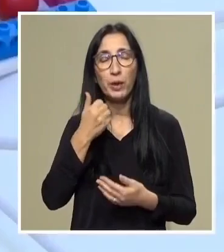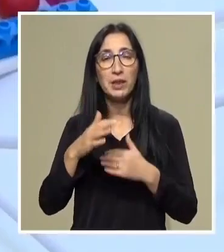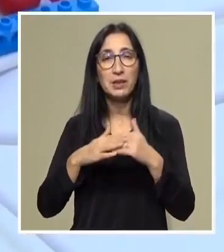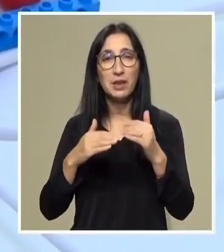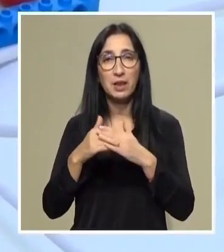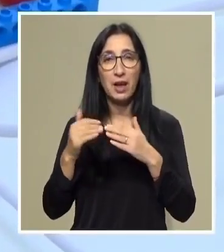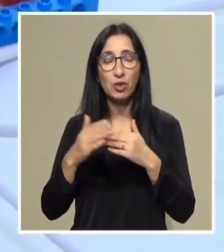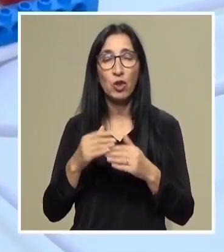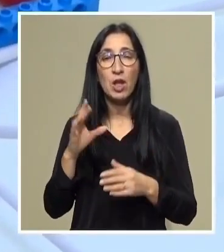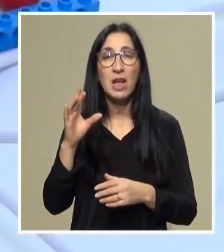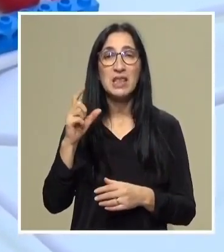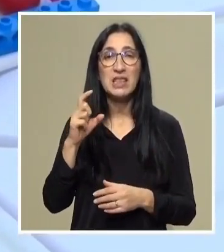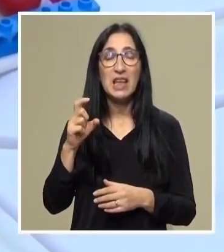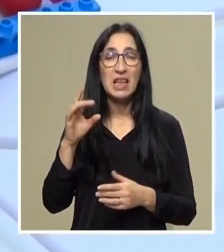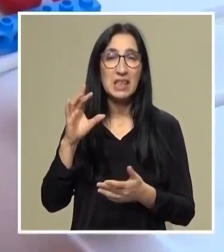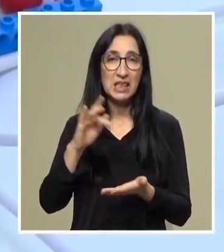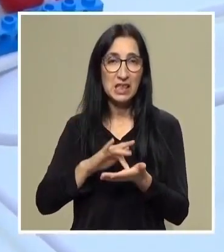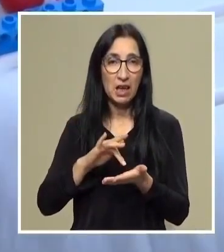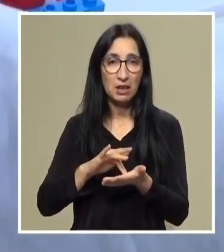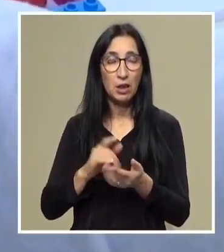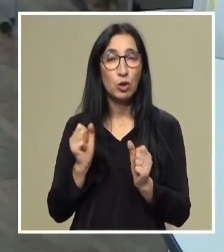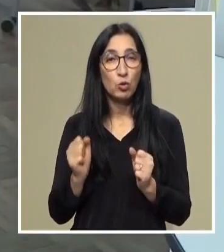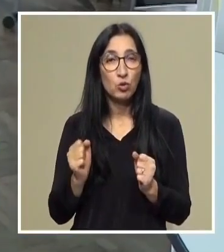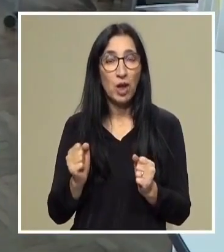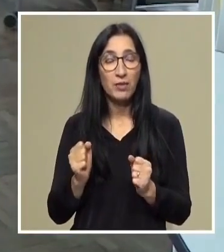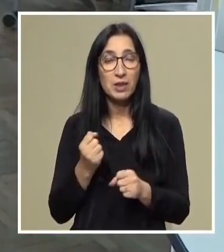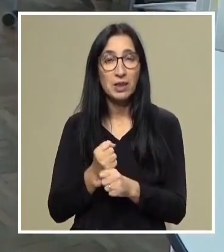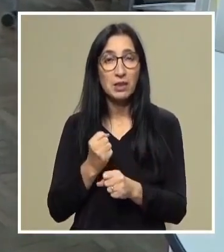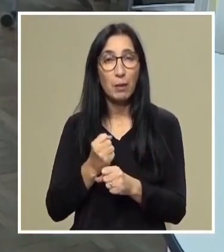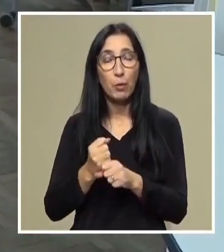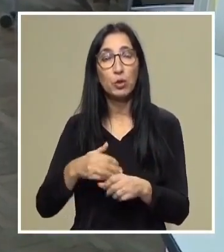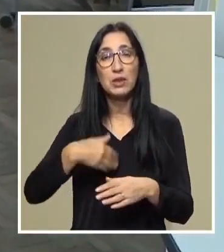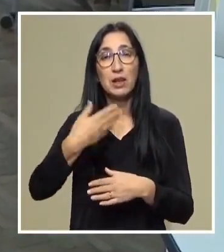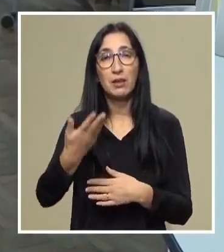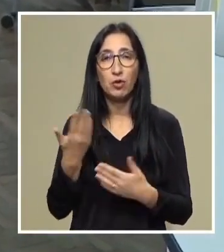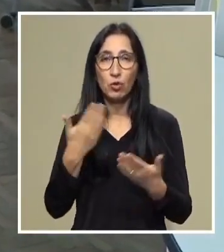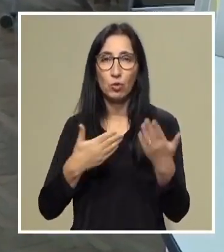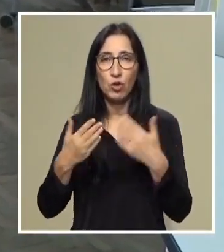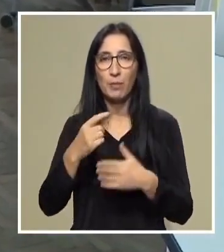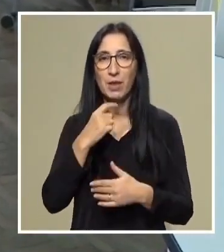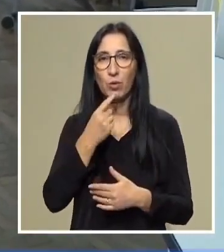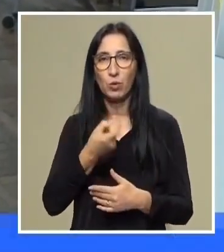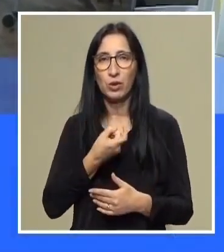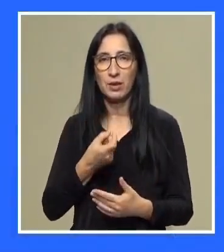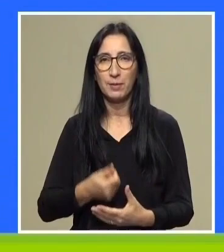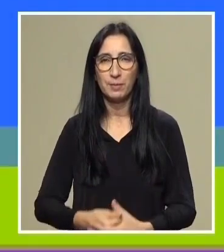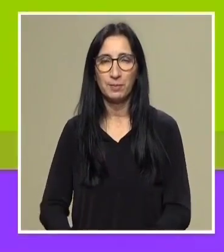изграждането на STEM център, който се очаква да заработи през следващата учебна година.